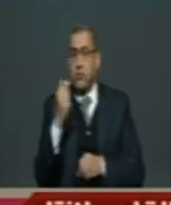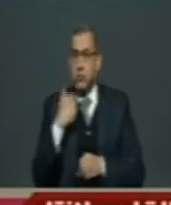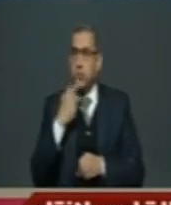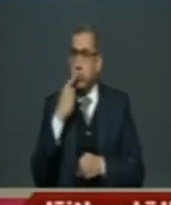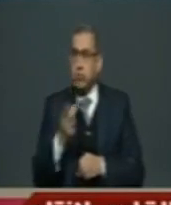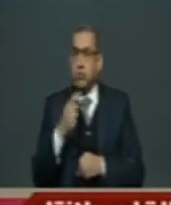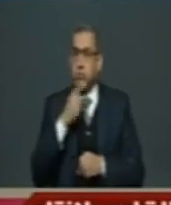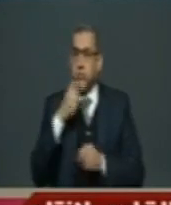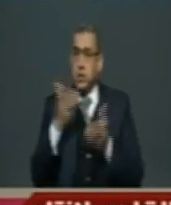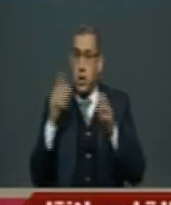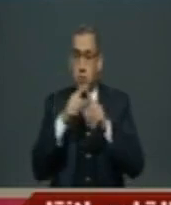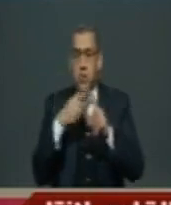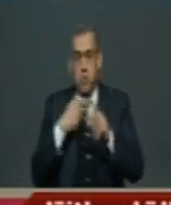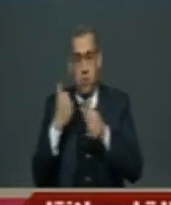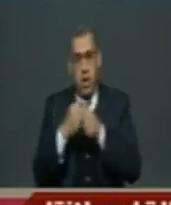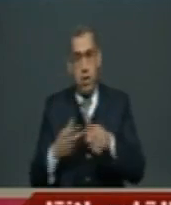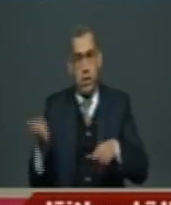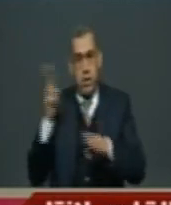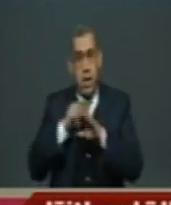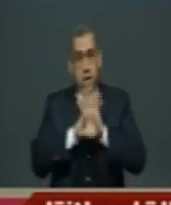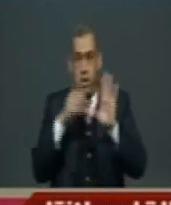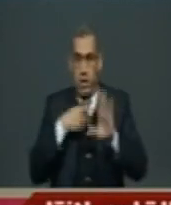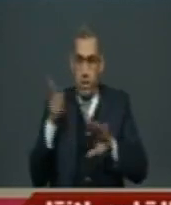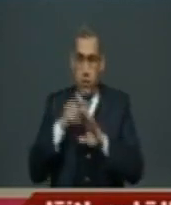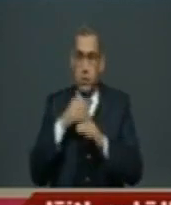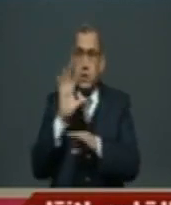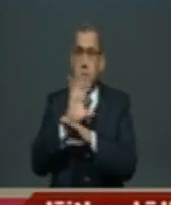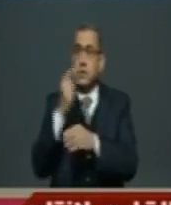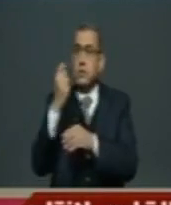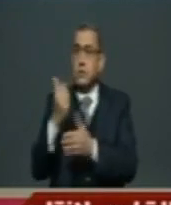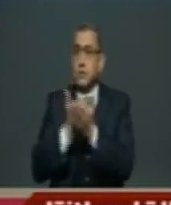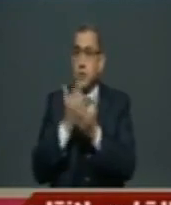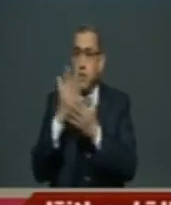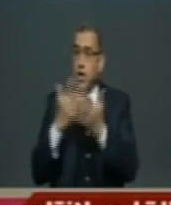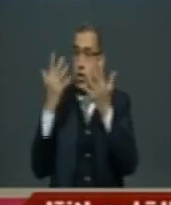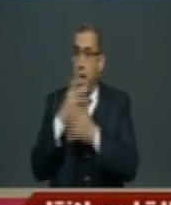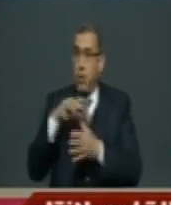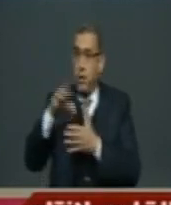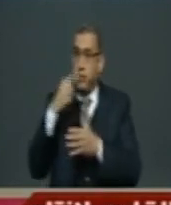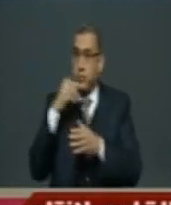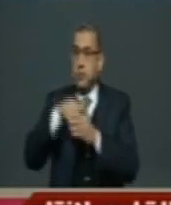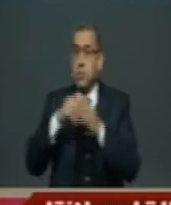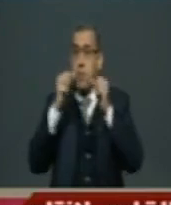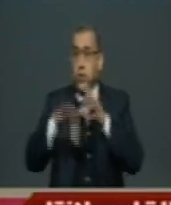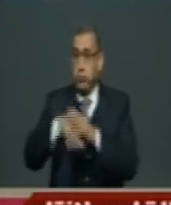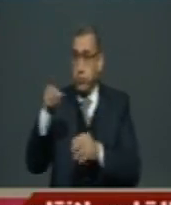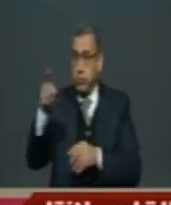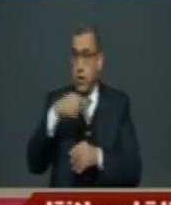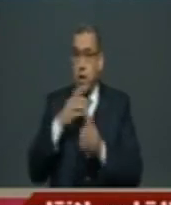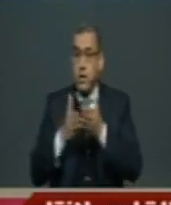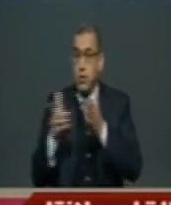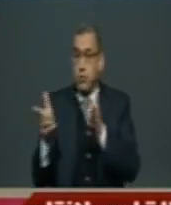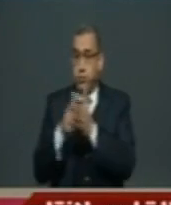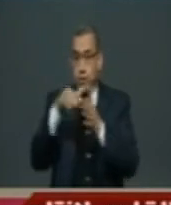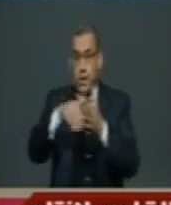كفايه، مش كده؟ وبنشجع المستثمرين على ان هم لو عايزين يعملوا مناطق لوجستيه في الموانئ الرئيسيه او